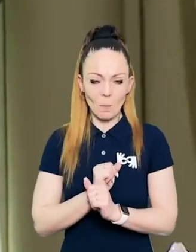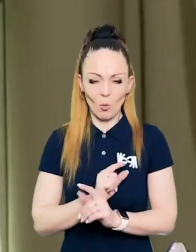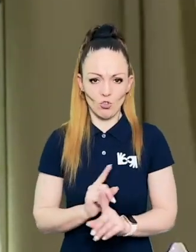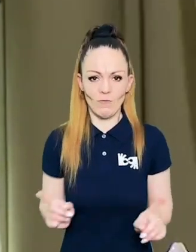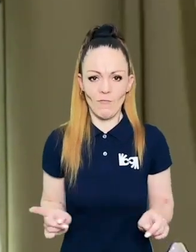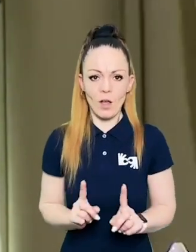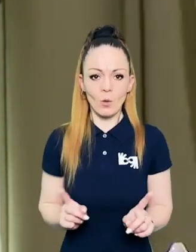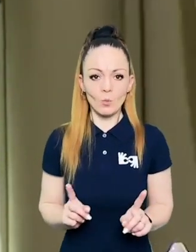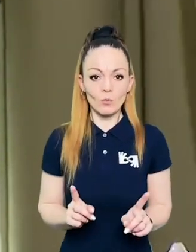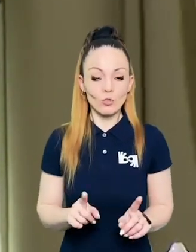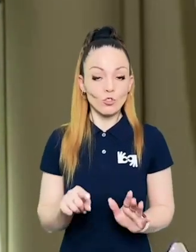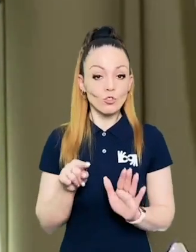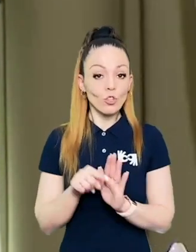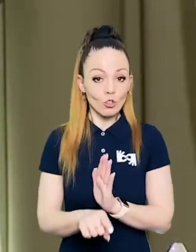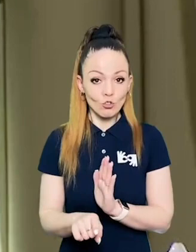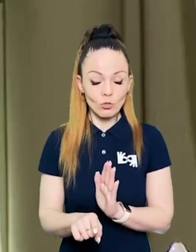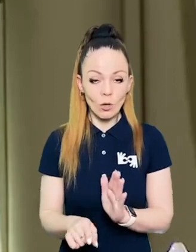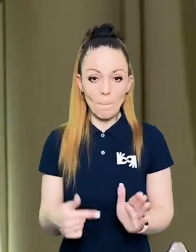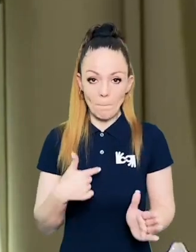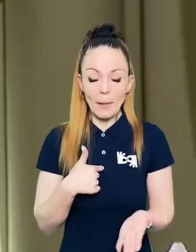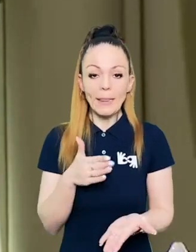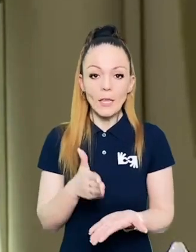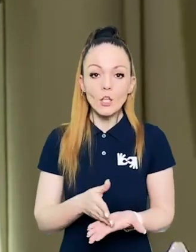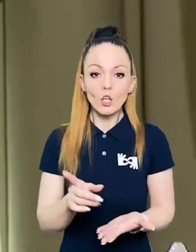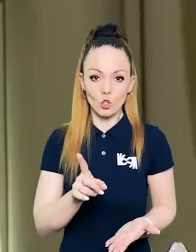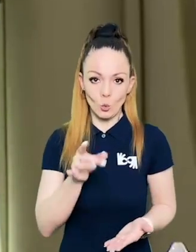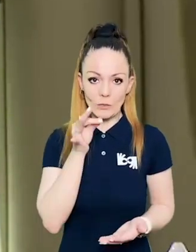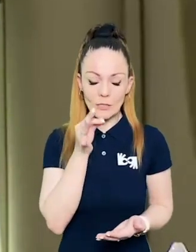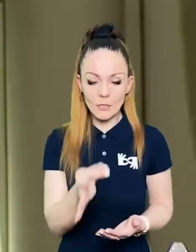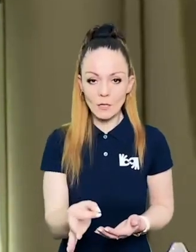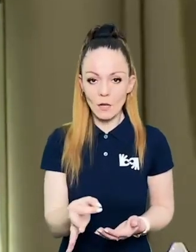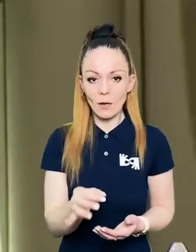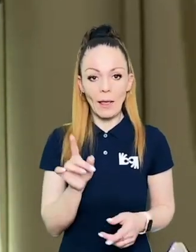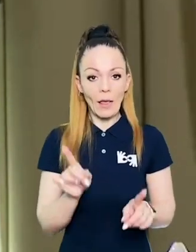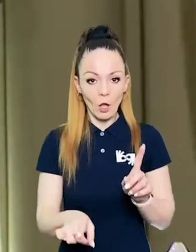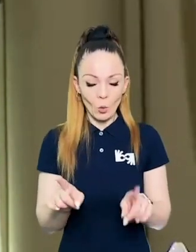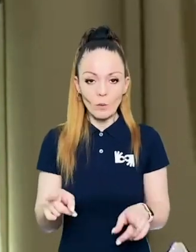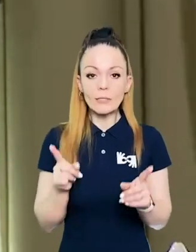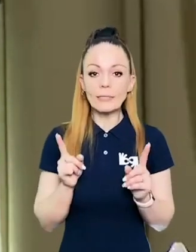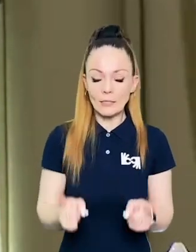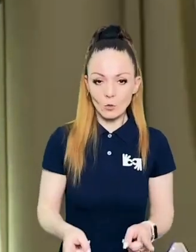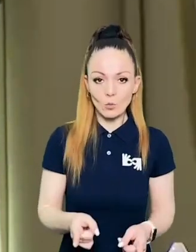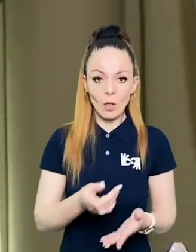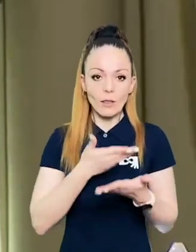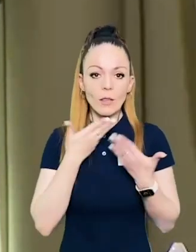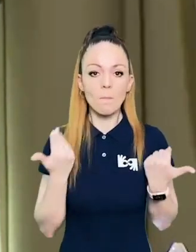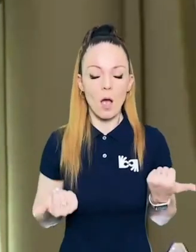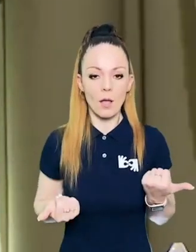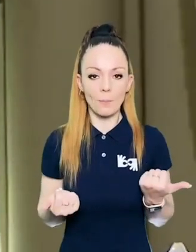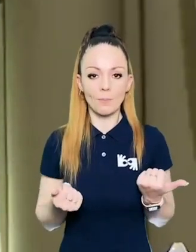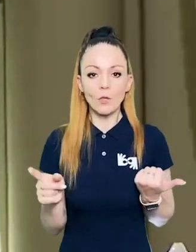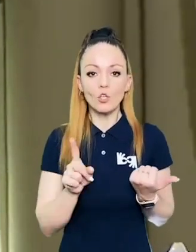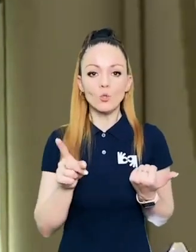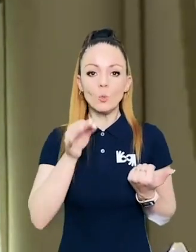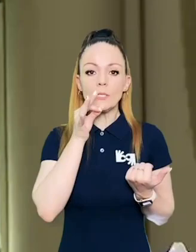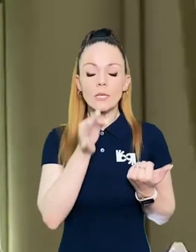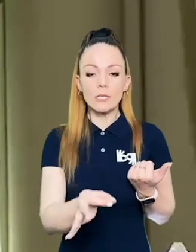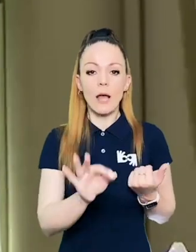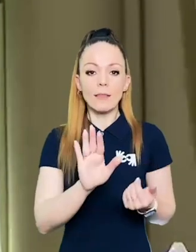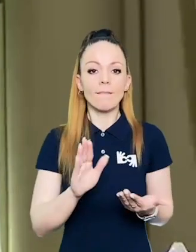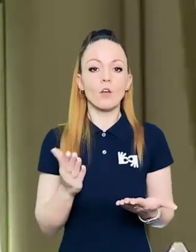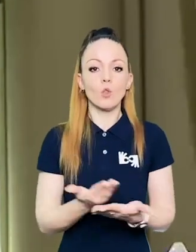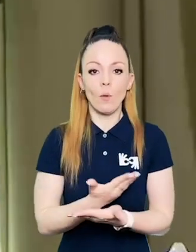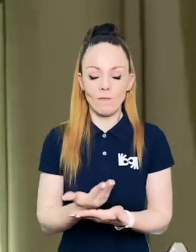не відпочиваю. Значить, мені є що сказати. І іноді дійсно немає,